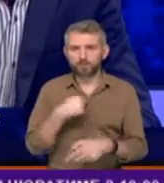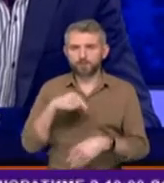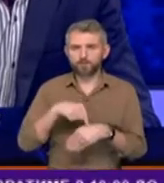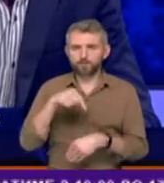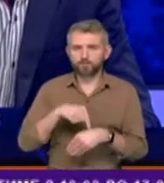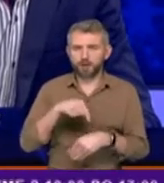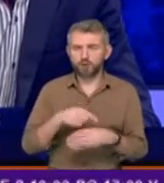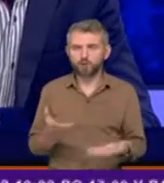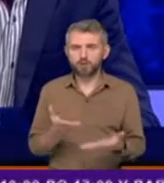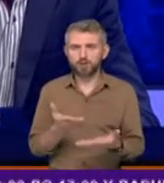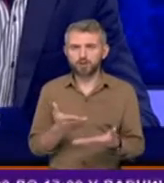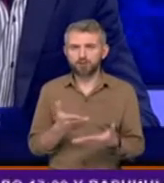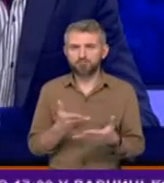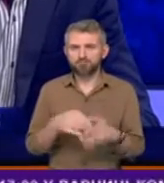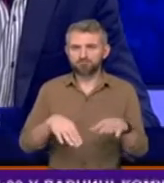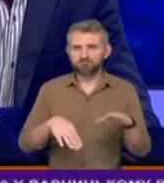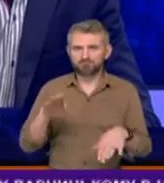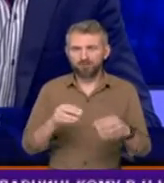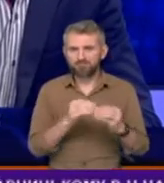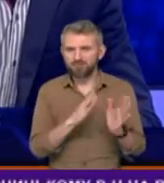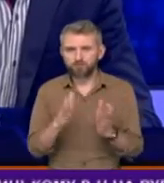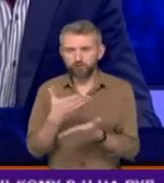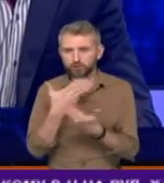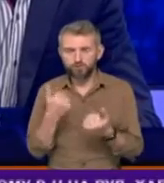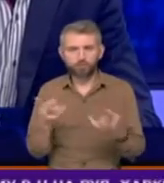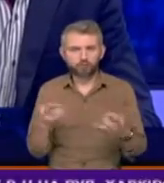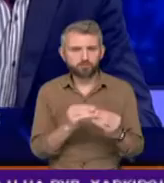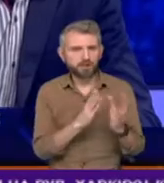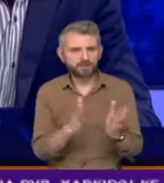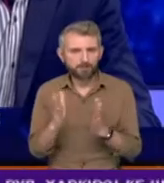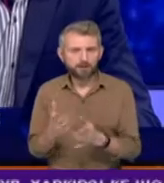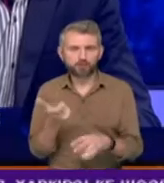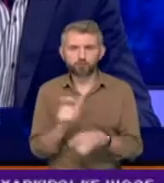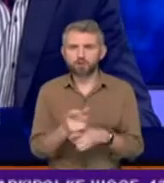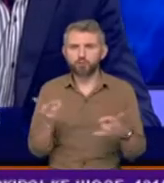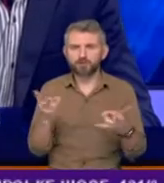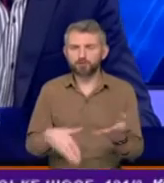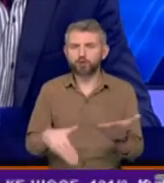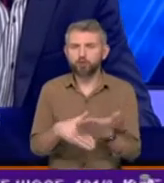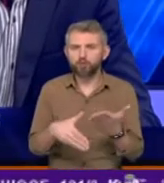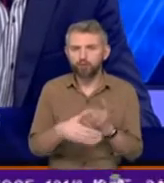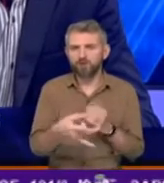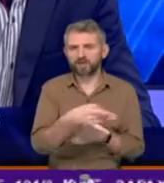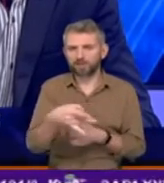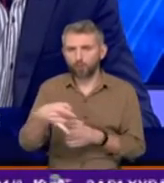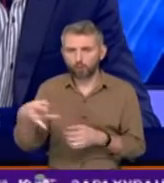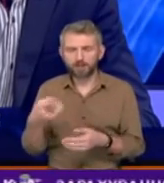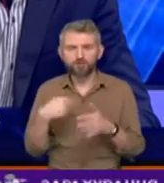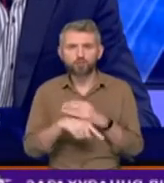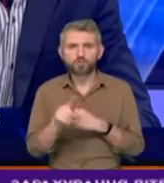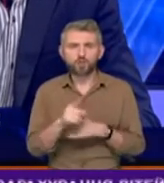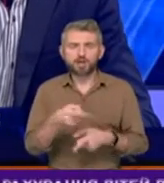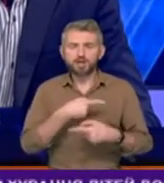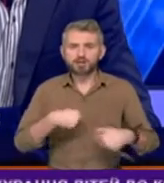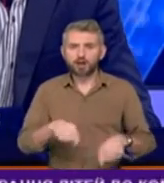відчуваю нестабільність. Нам дуже потрібна якась стабільність і дуже потрібна допомога в регіонах, тому що